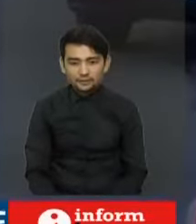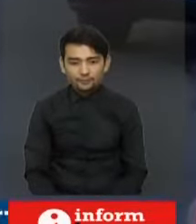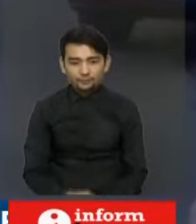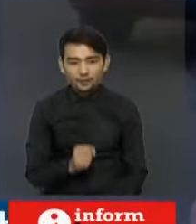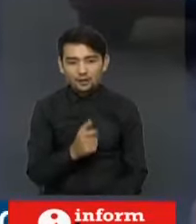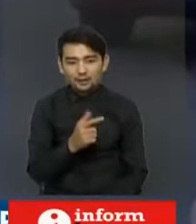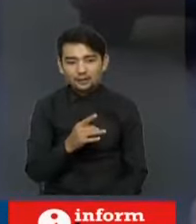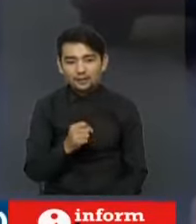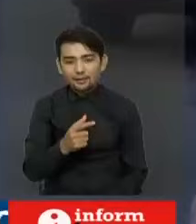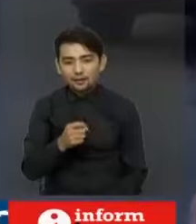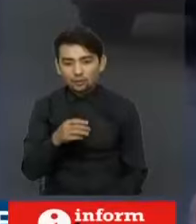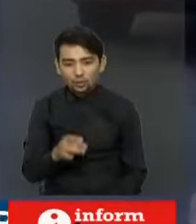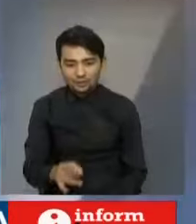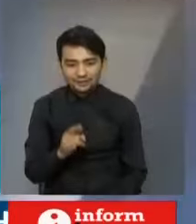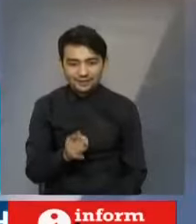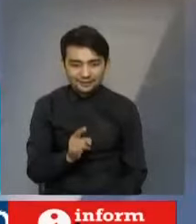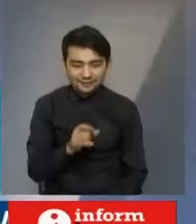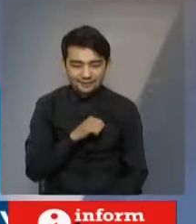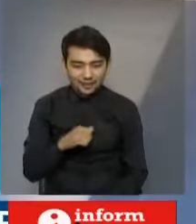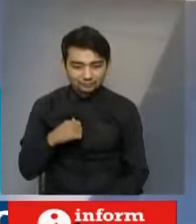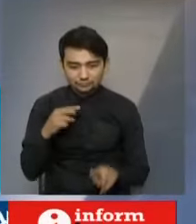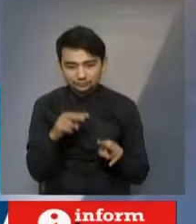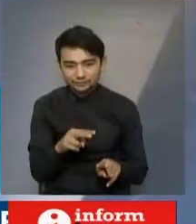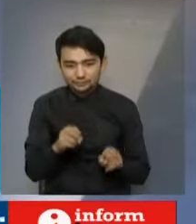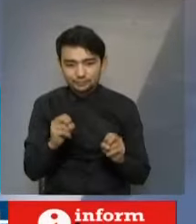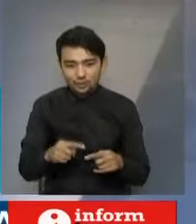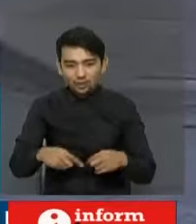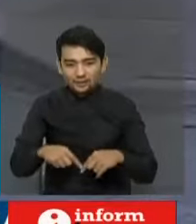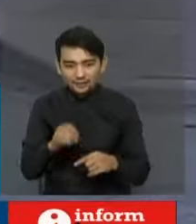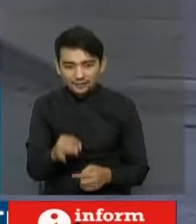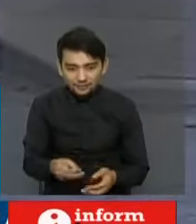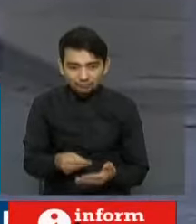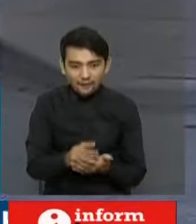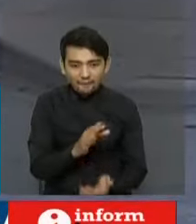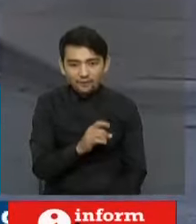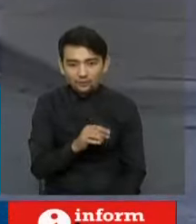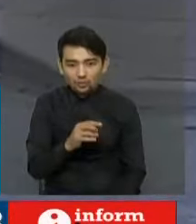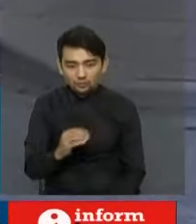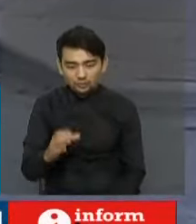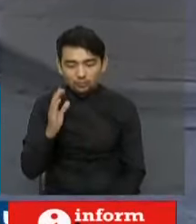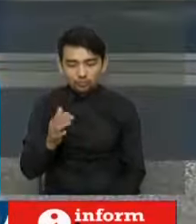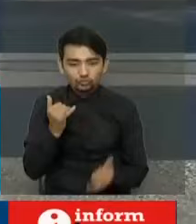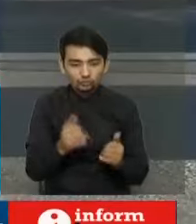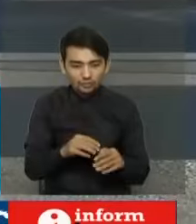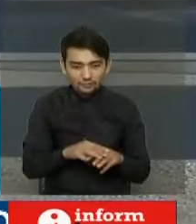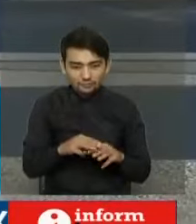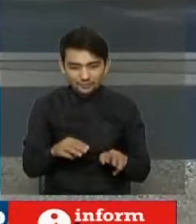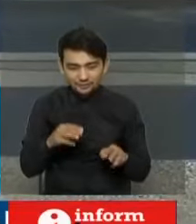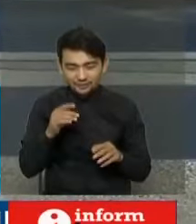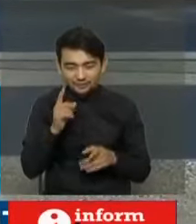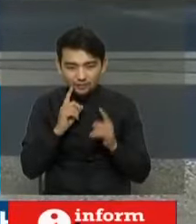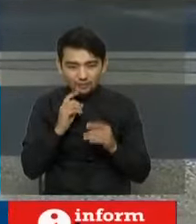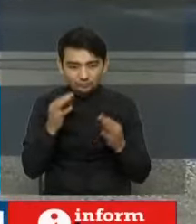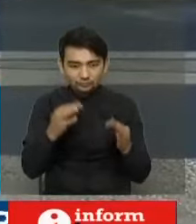Агрегаторы такси должны будут вступить в саморегулируемые организации и платить взносы. Сегодня Мажилис одобрил эти поправки в